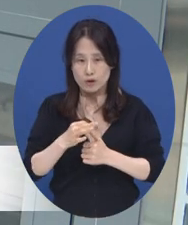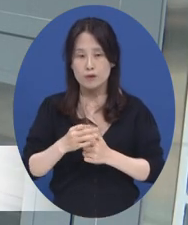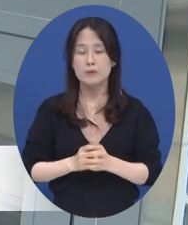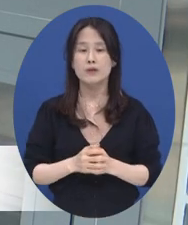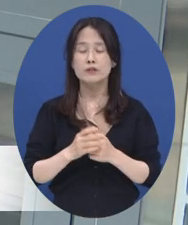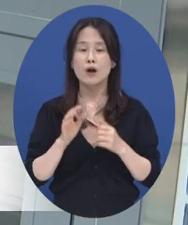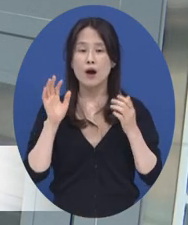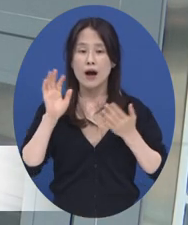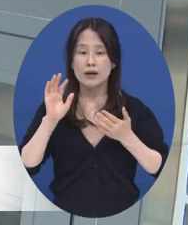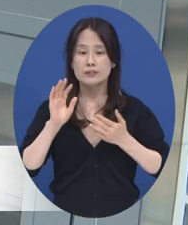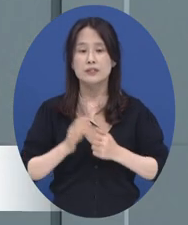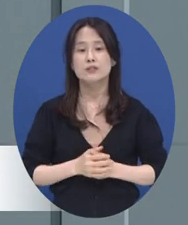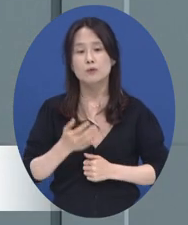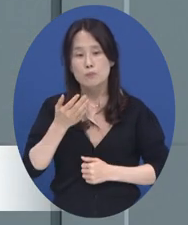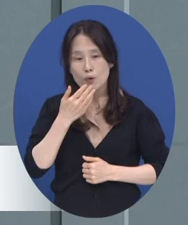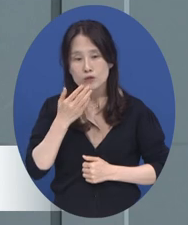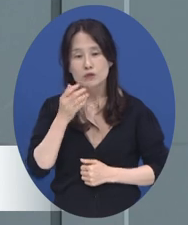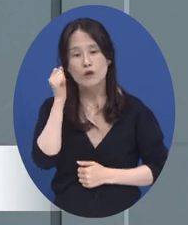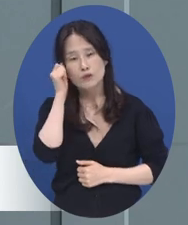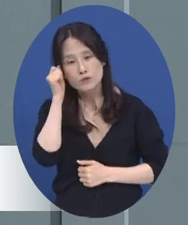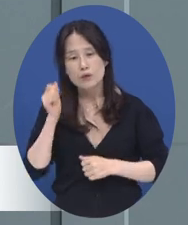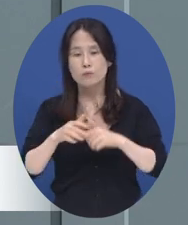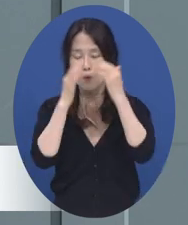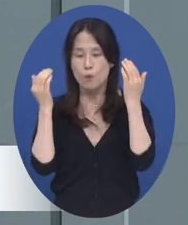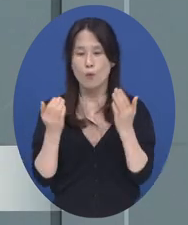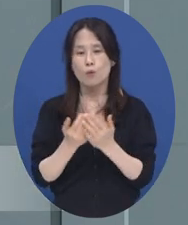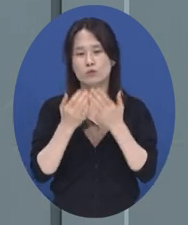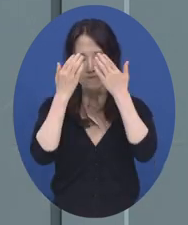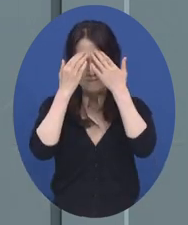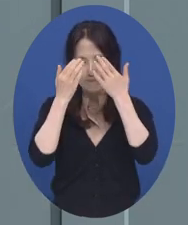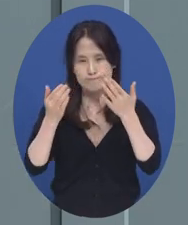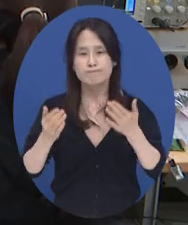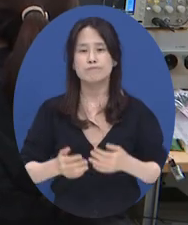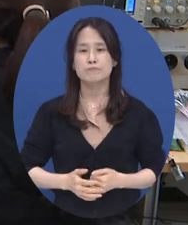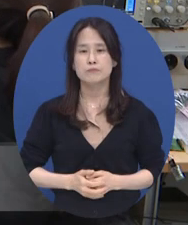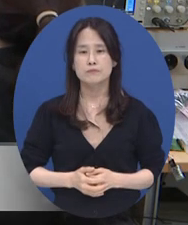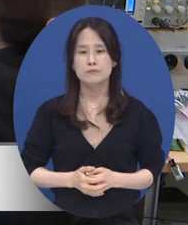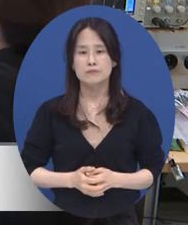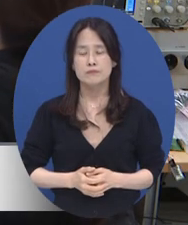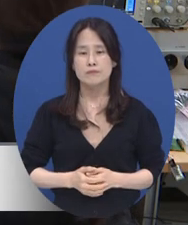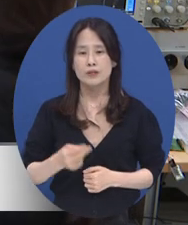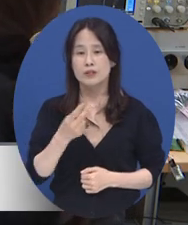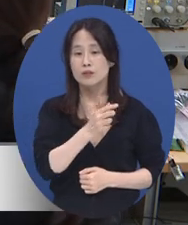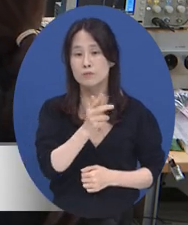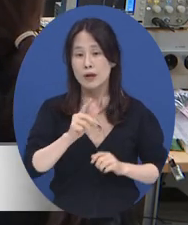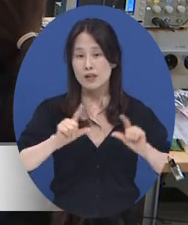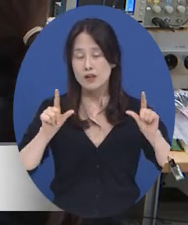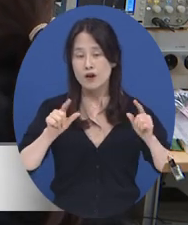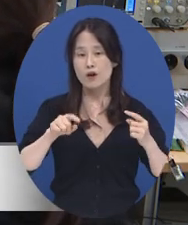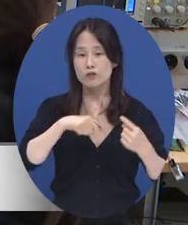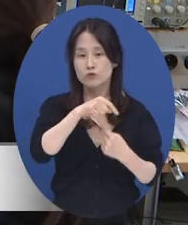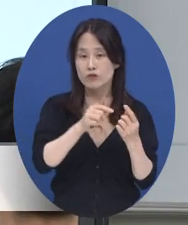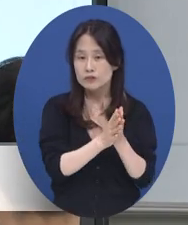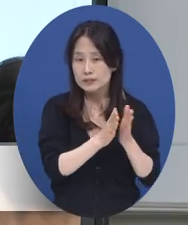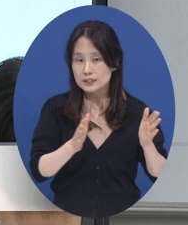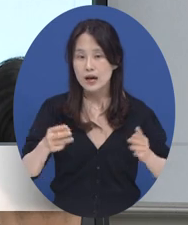수강생은 교육비와 식사비, 기숙사비 등 전액이 무료입니다. 지난 2008년 개강